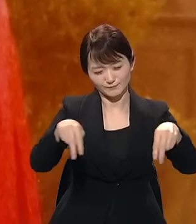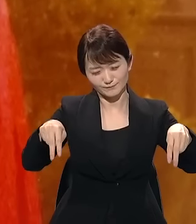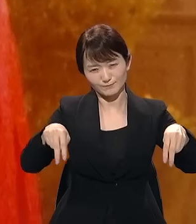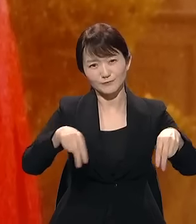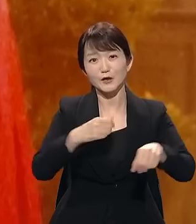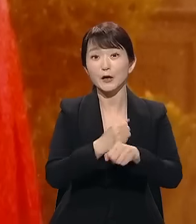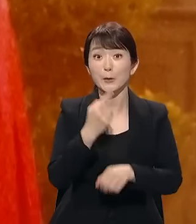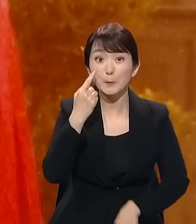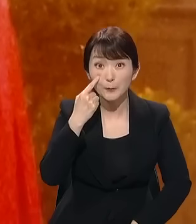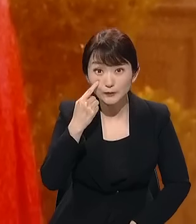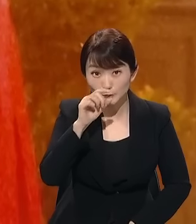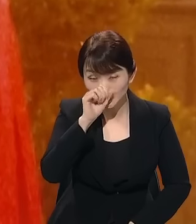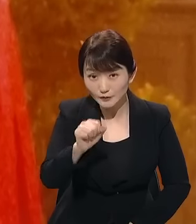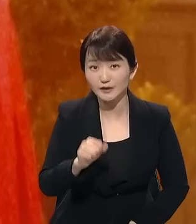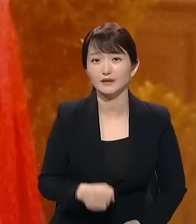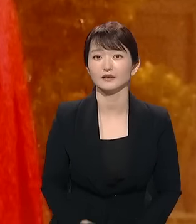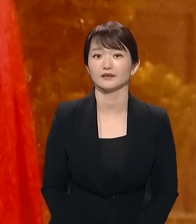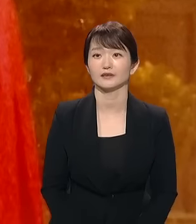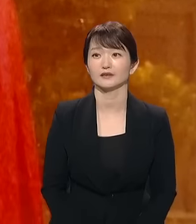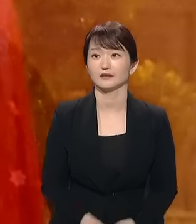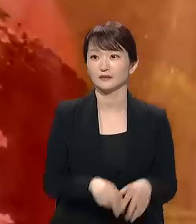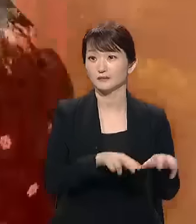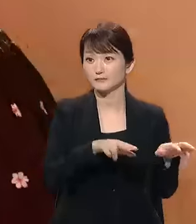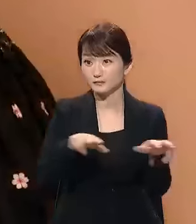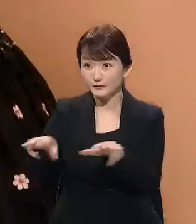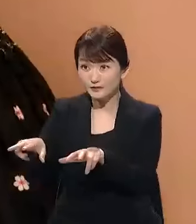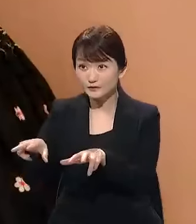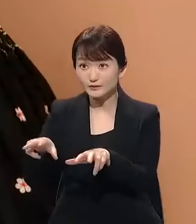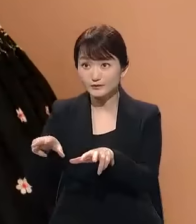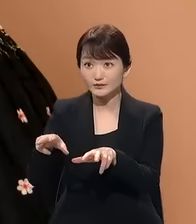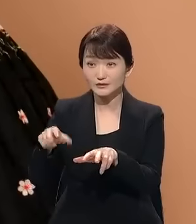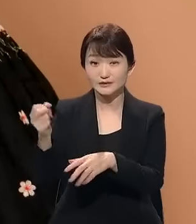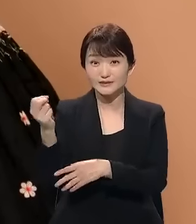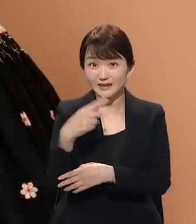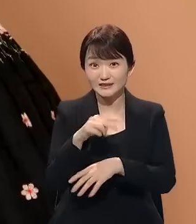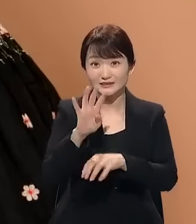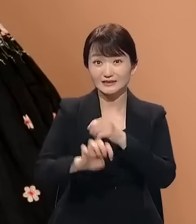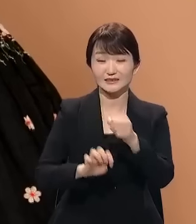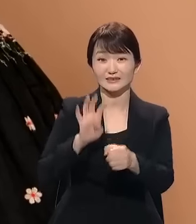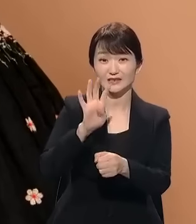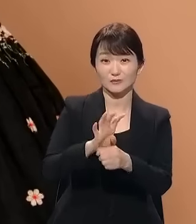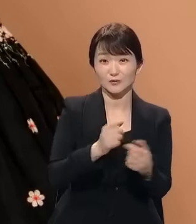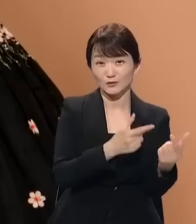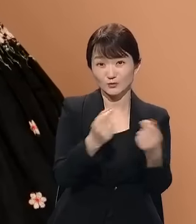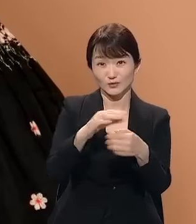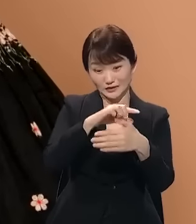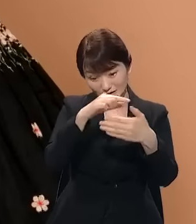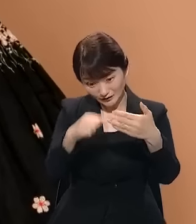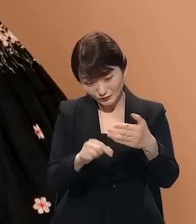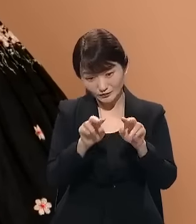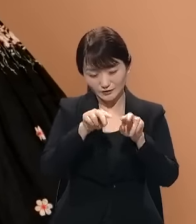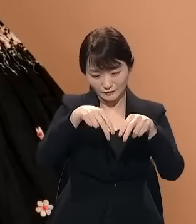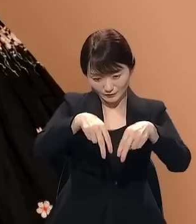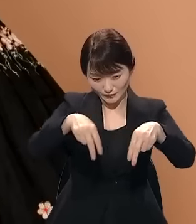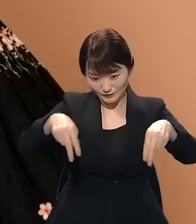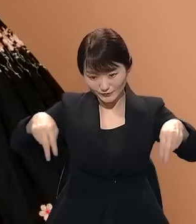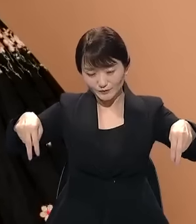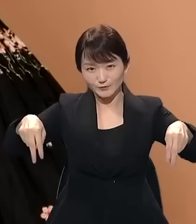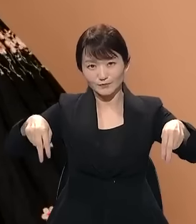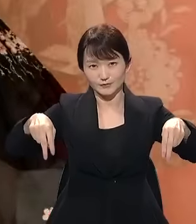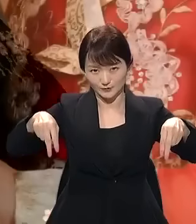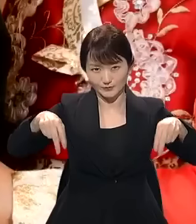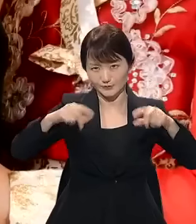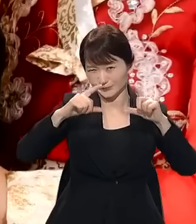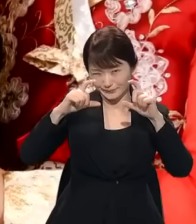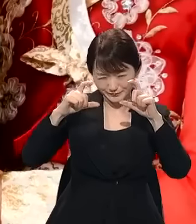아이디어다 해서 바로 이렇게 44년 만에 똑같은 순서, 똑같은 구도로 저렇게 연출을